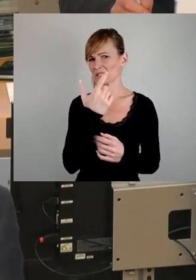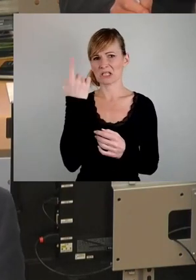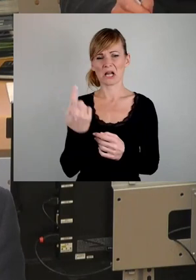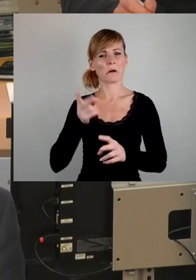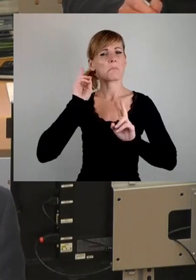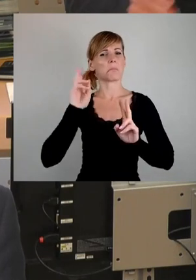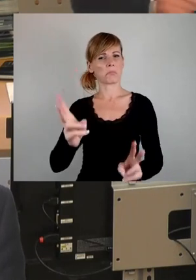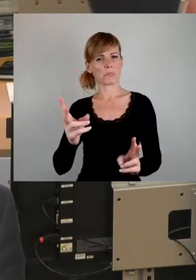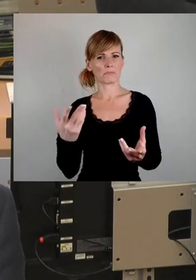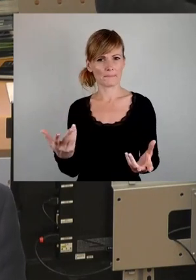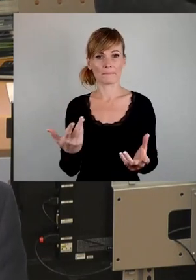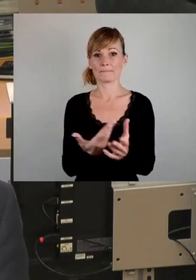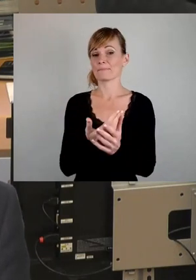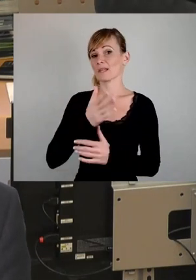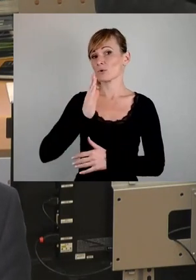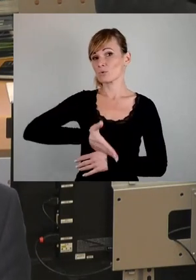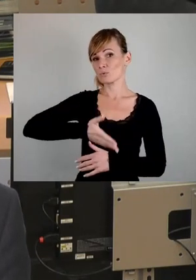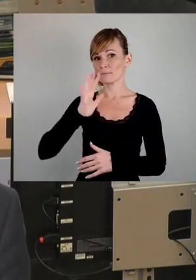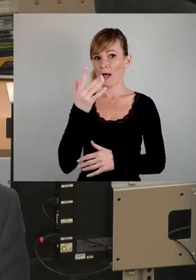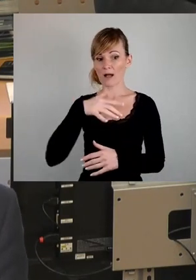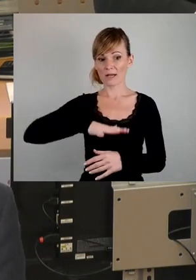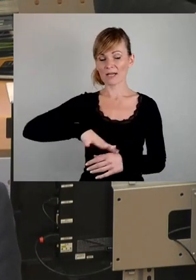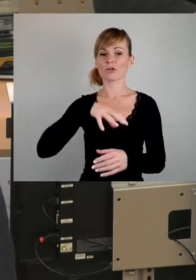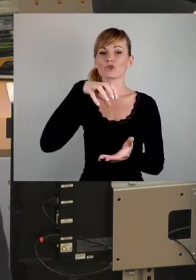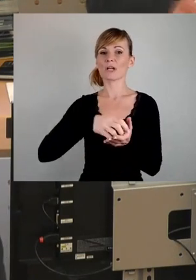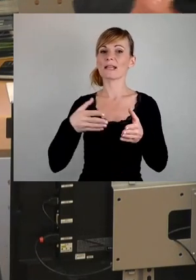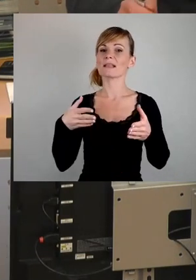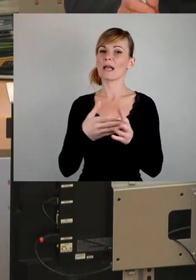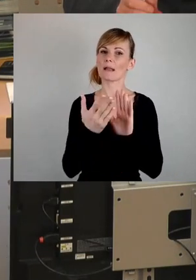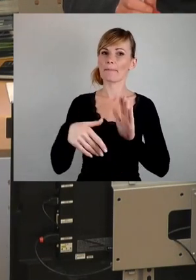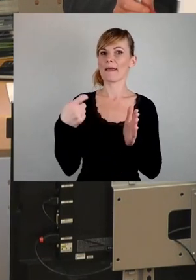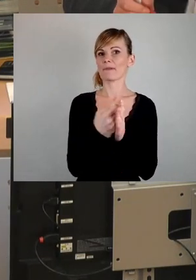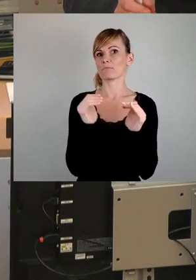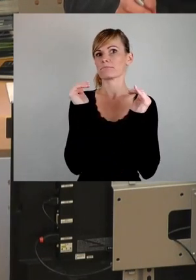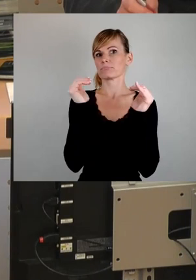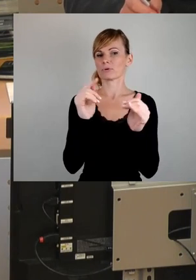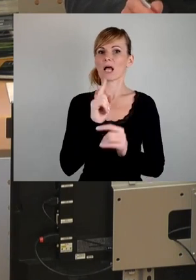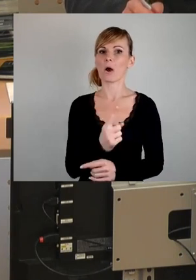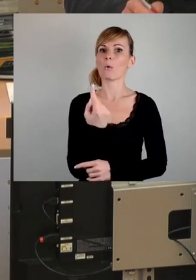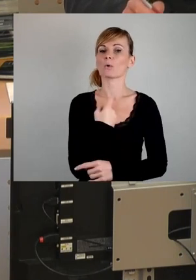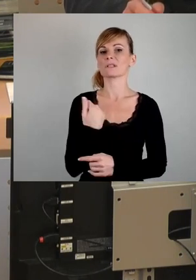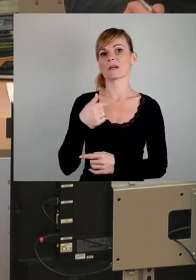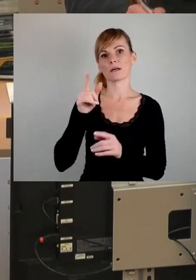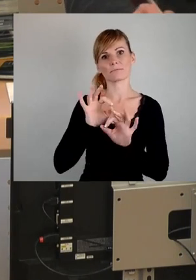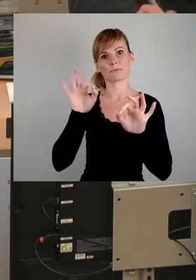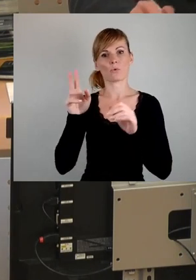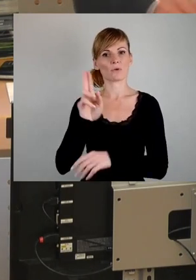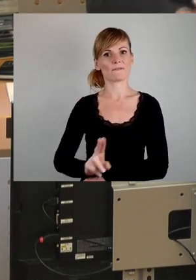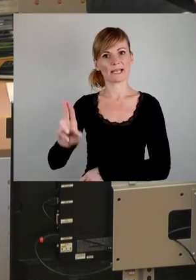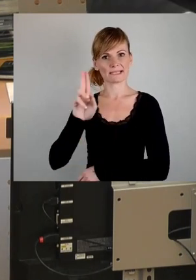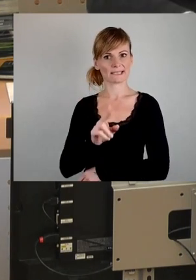nur den Stadtteil auf, sondern auch den Campus unserer Exzellenzuniversität. Hiermit meine ich